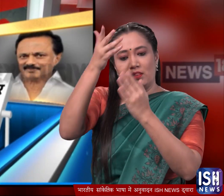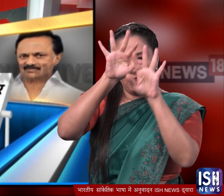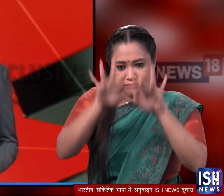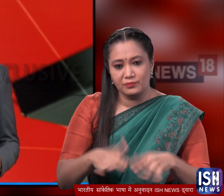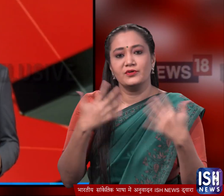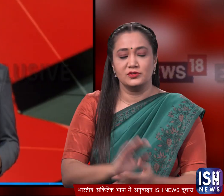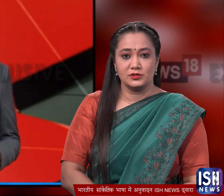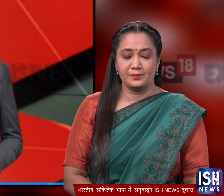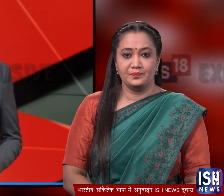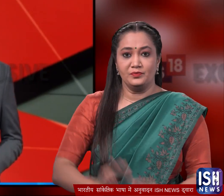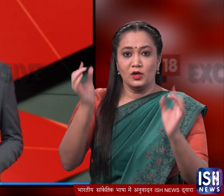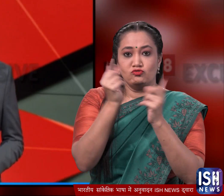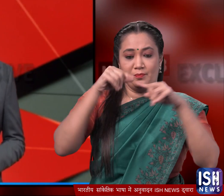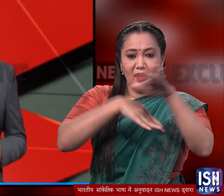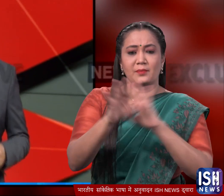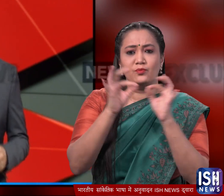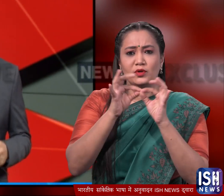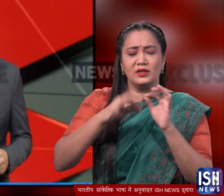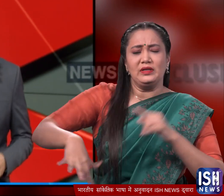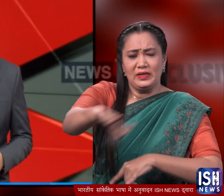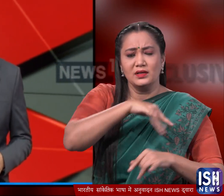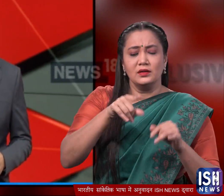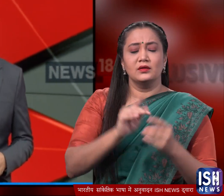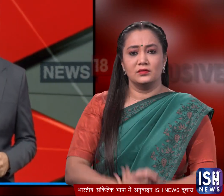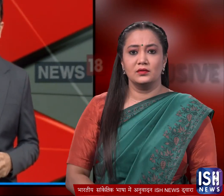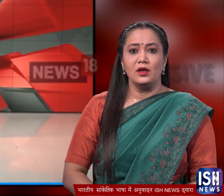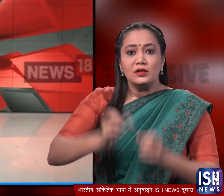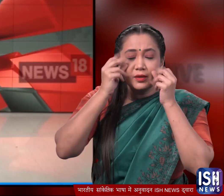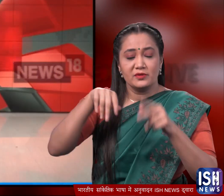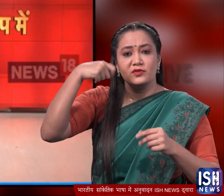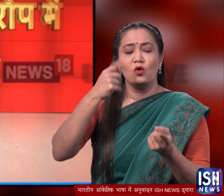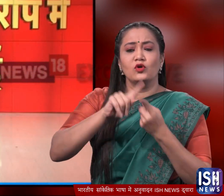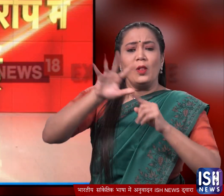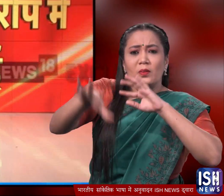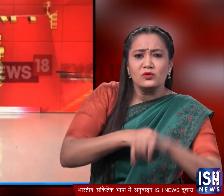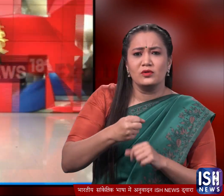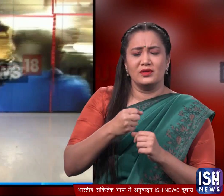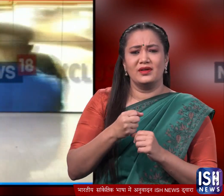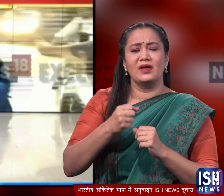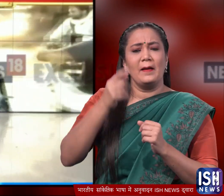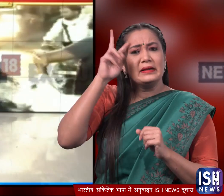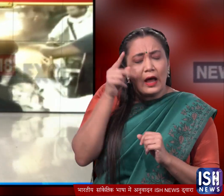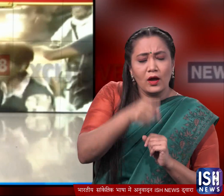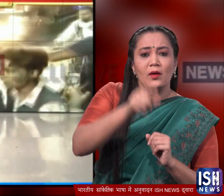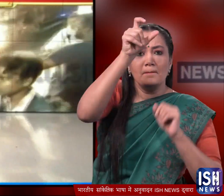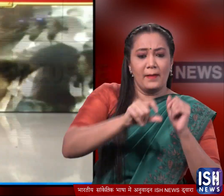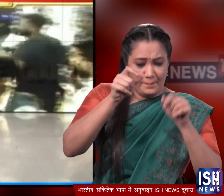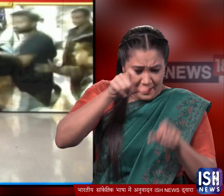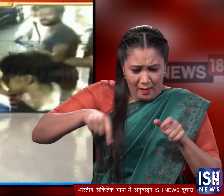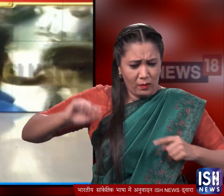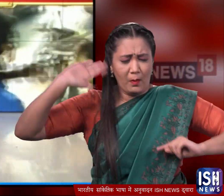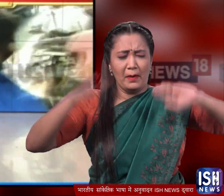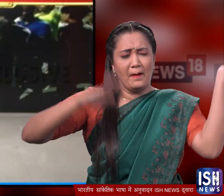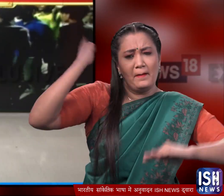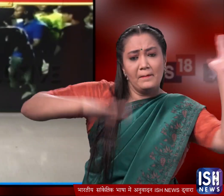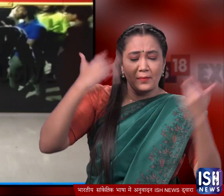किया। यूपी के बुलंदशहर से हैरान करने वाला एक वीडियो सामने आया। वहां चोरी के एक आरोपी की भीड़ ने जमकर पिटाई कर दी। बताया गया कि